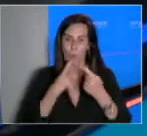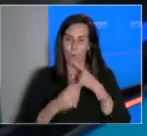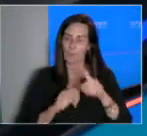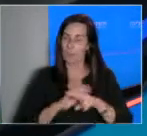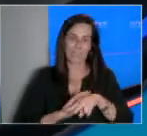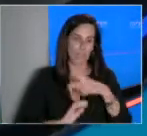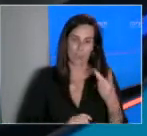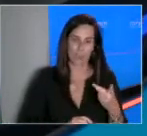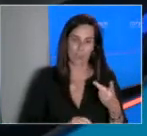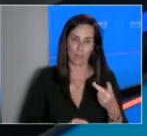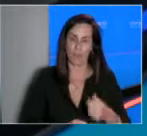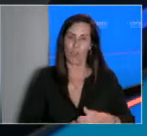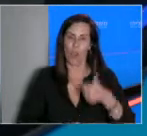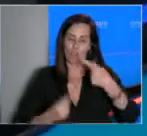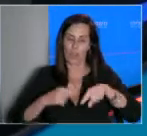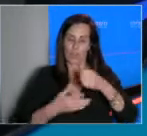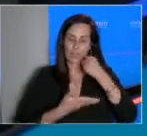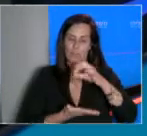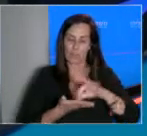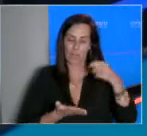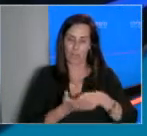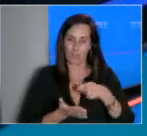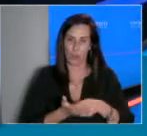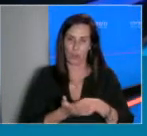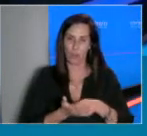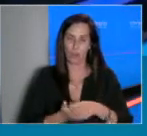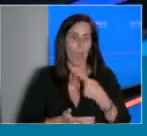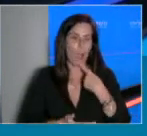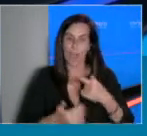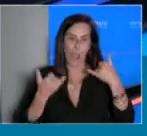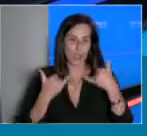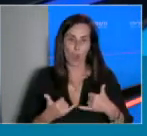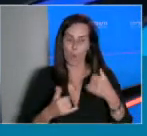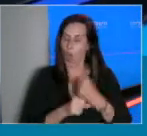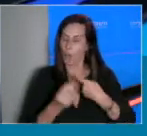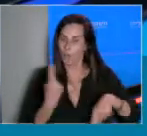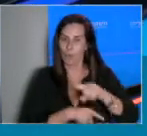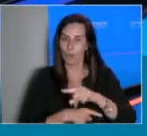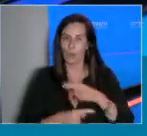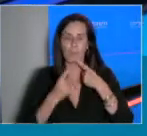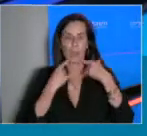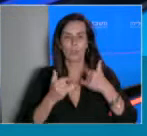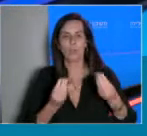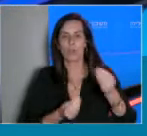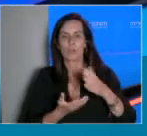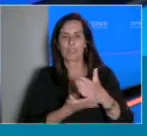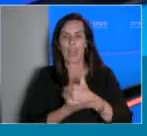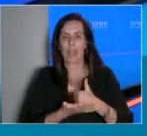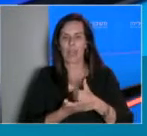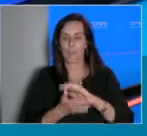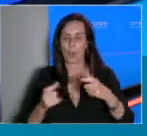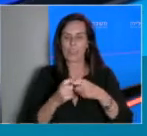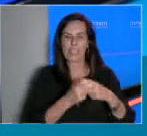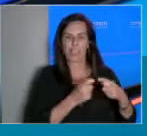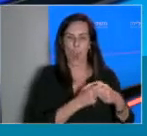אבל מצד שני, ראש אגף התקציבים במשרד האוצר, שאול מרידור, אומר היום לעובדות, לדבר היום על תוספת שכר בכל